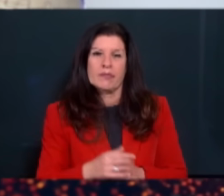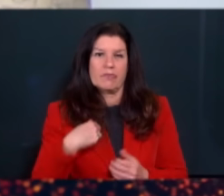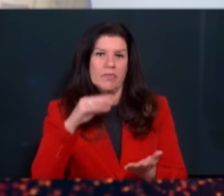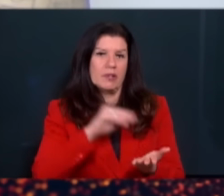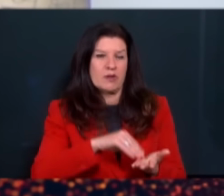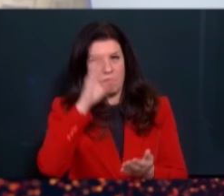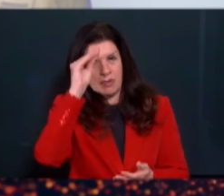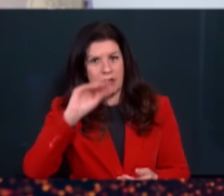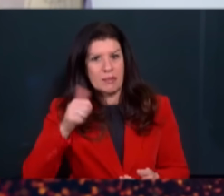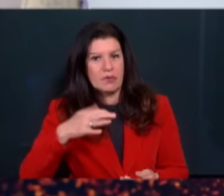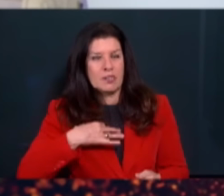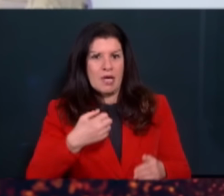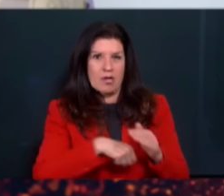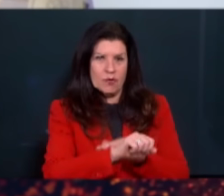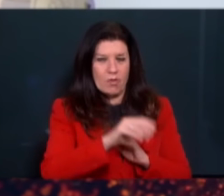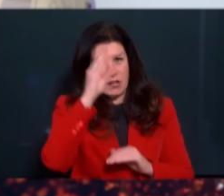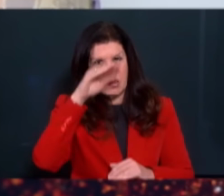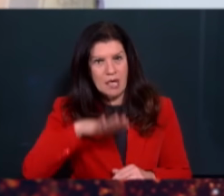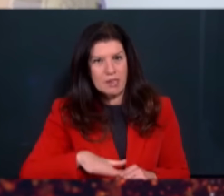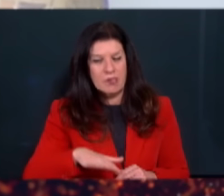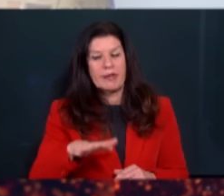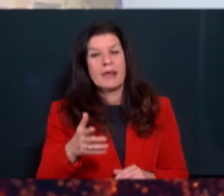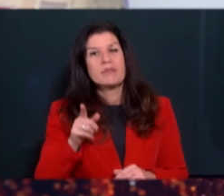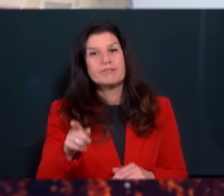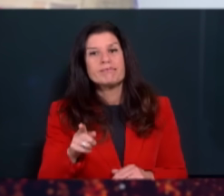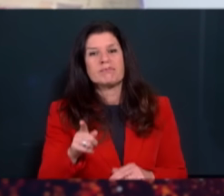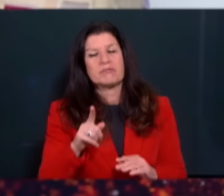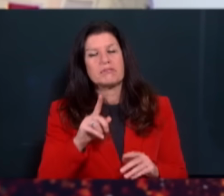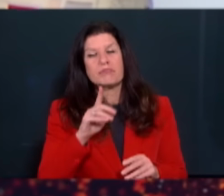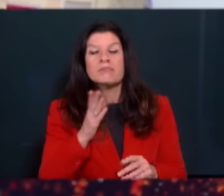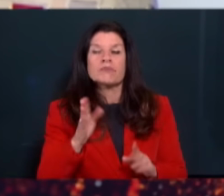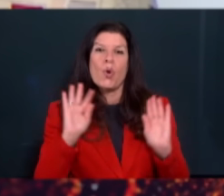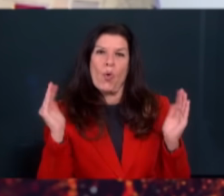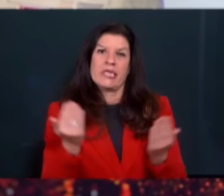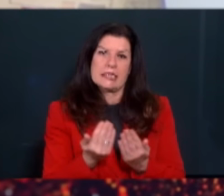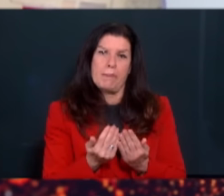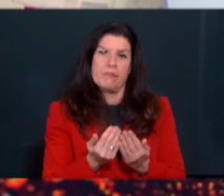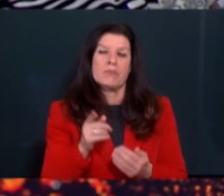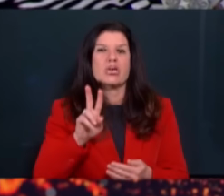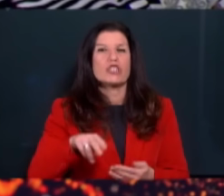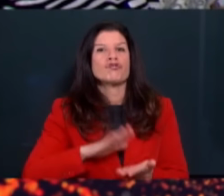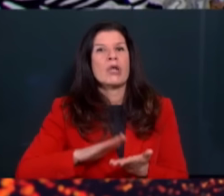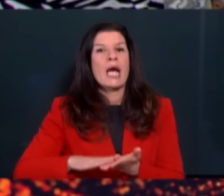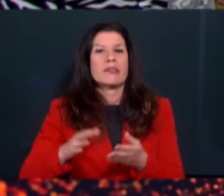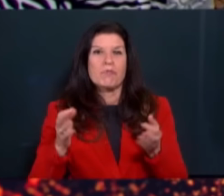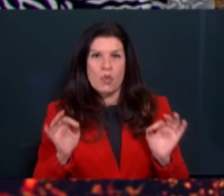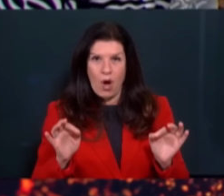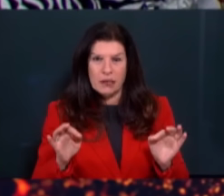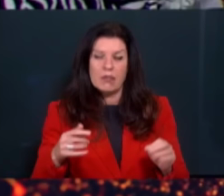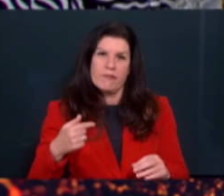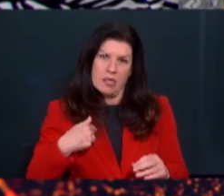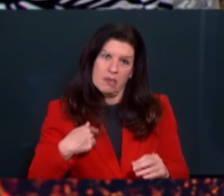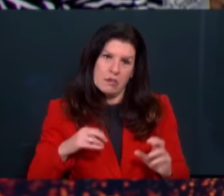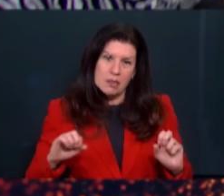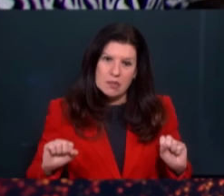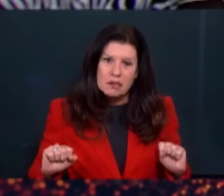הבכור לכדורגל. הקטן הוא אובחן כילד עם האוטיזם. הוא הולך לגן מיוחד. אני משתדל כאילו